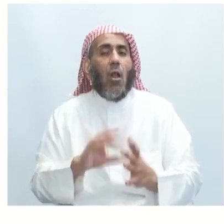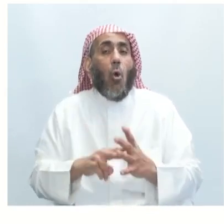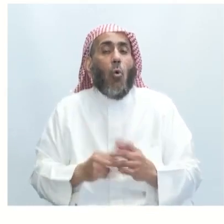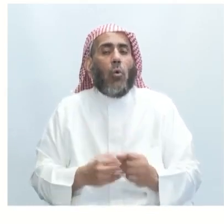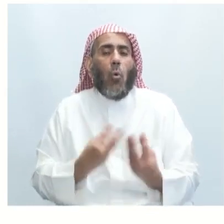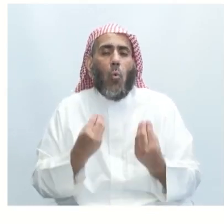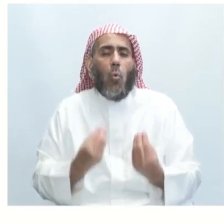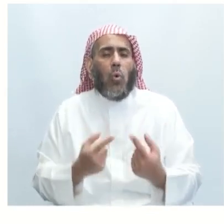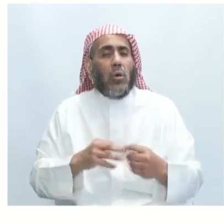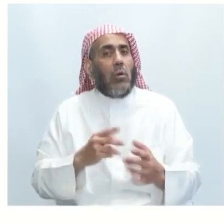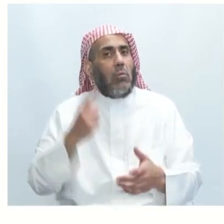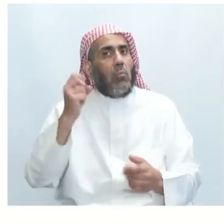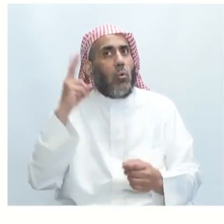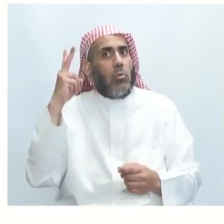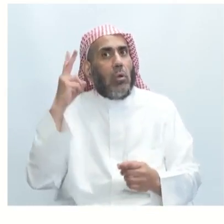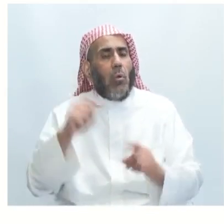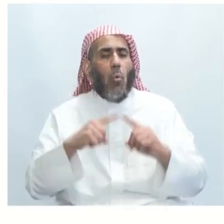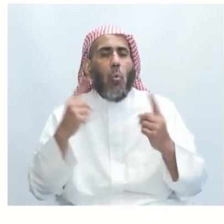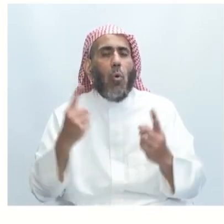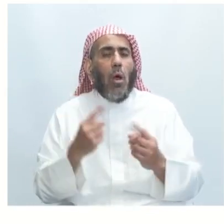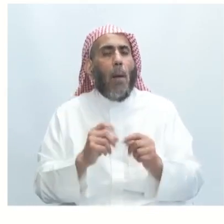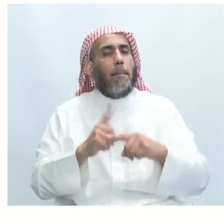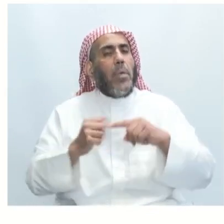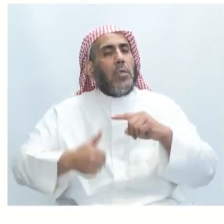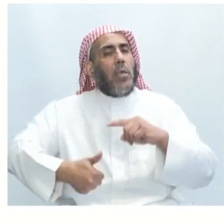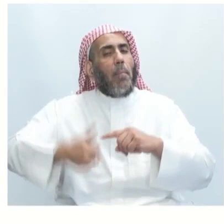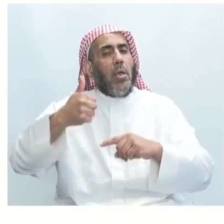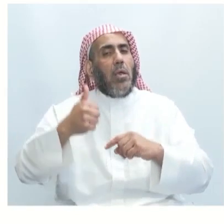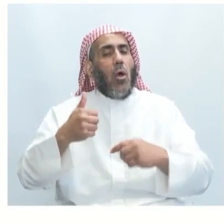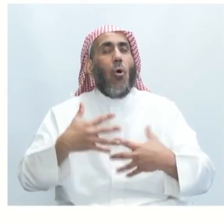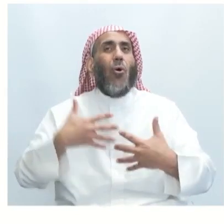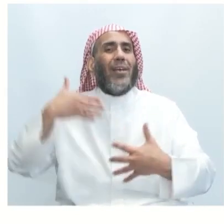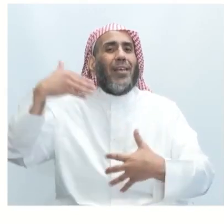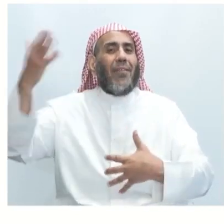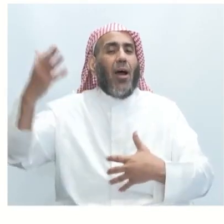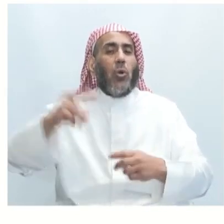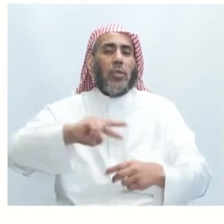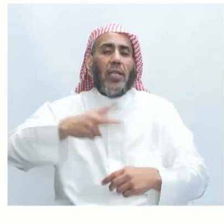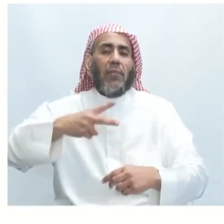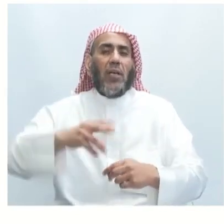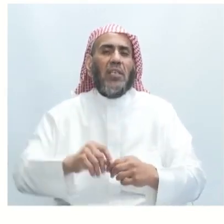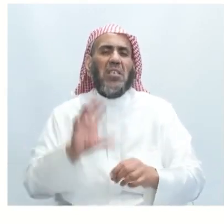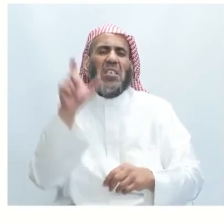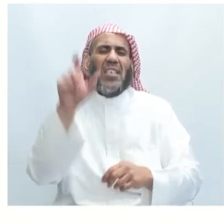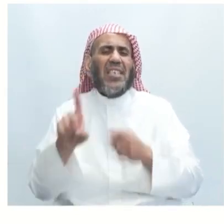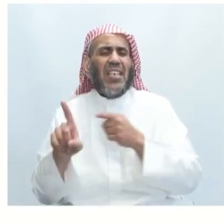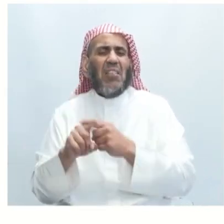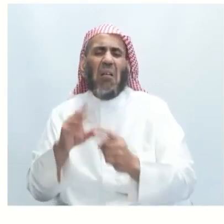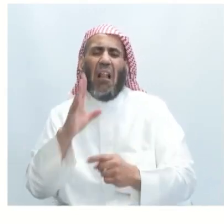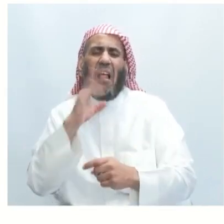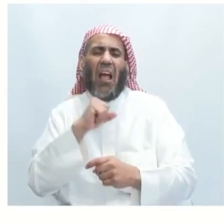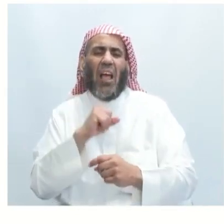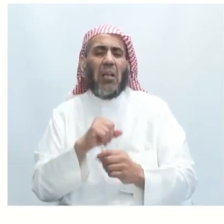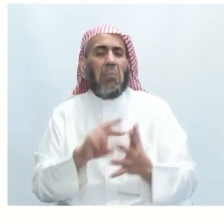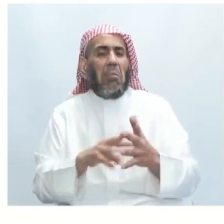الورع يدرك الامور بايجابيه وتفاؤل تختلف عن الشخص الغير